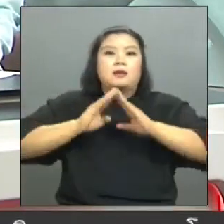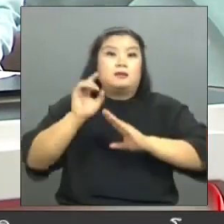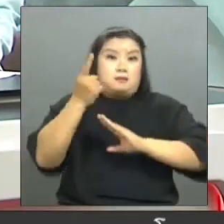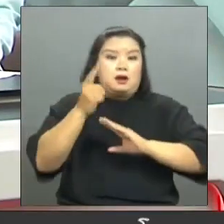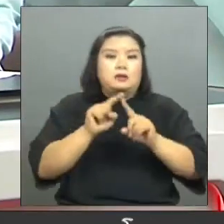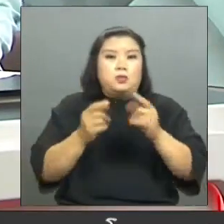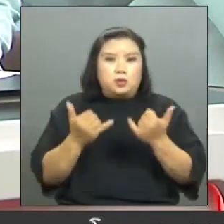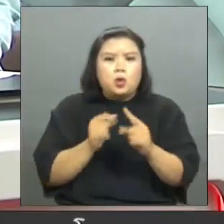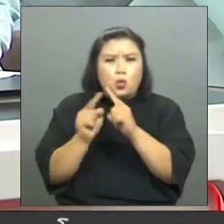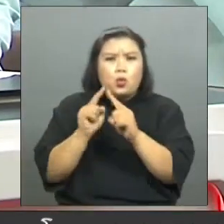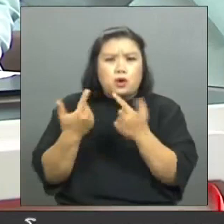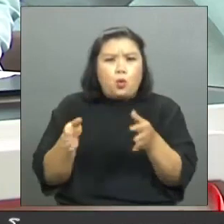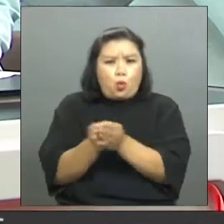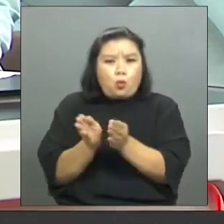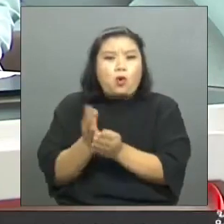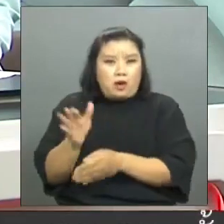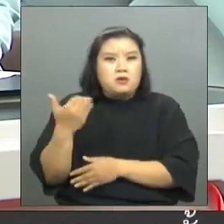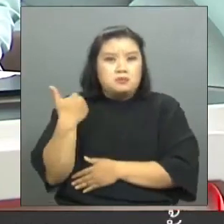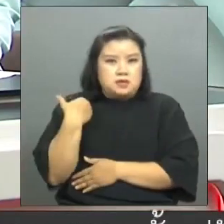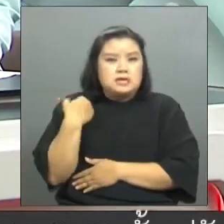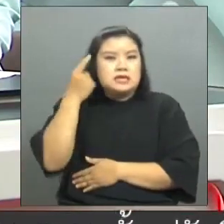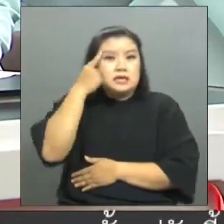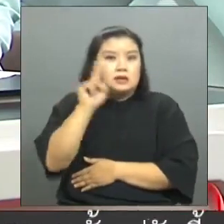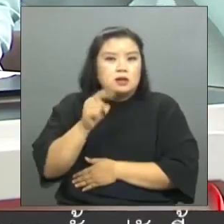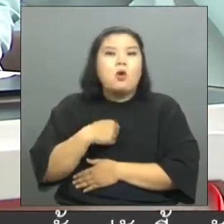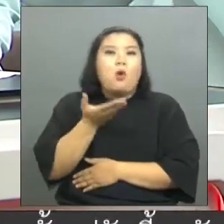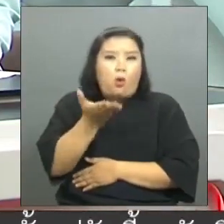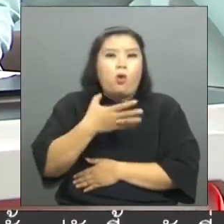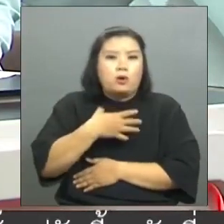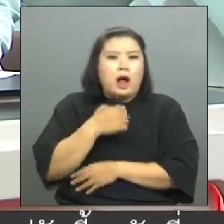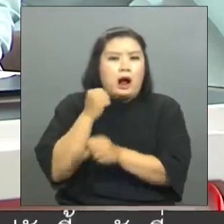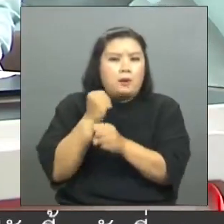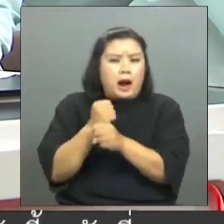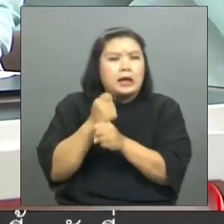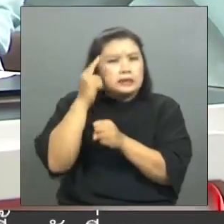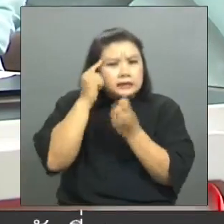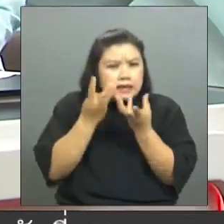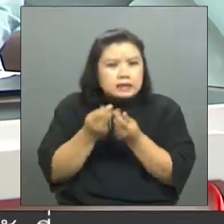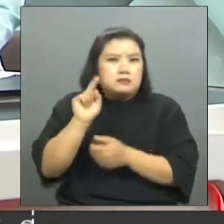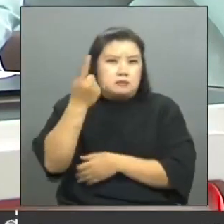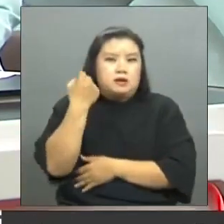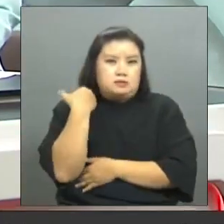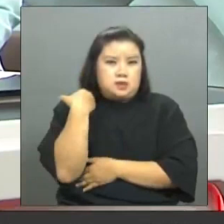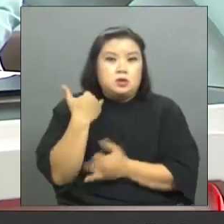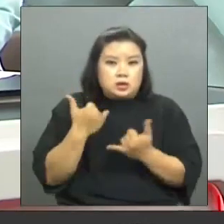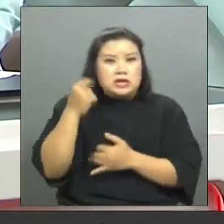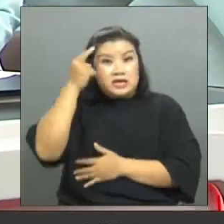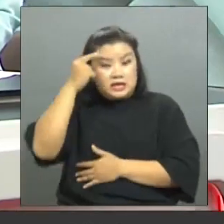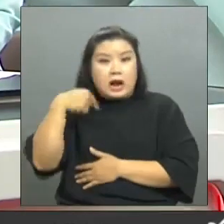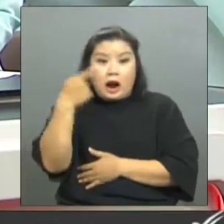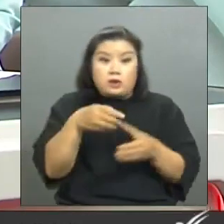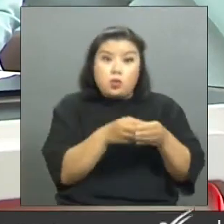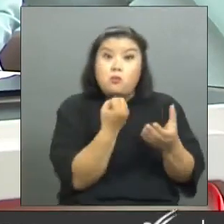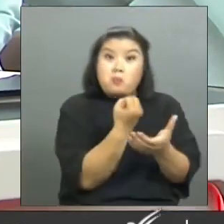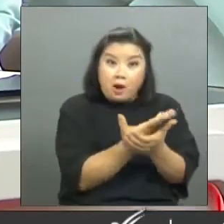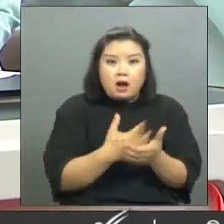พูดคุยกับพรรคการเมืองต่างๆอยู่และขอดำเนินการให้รอบคอบรัดกุมพร้อมทั้งร้องขอให้หยุดอ้างเสียงข้างมากและแบ่ง